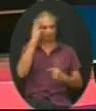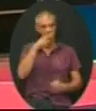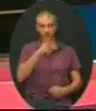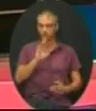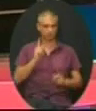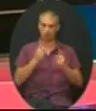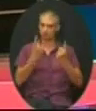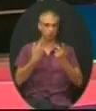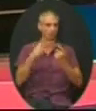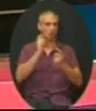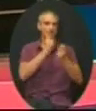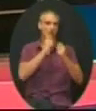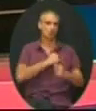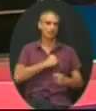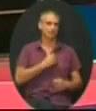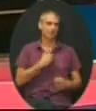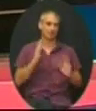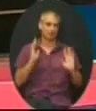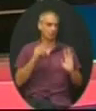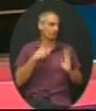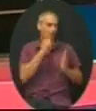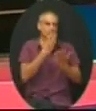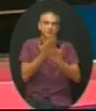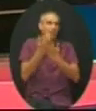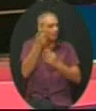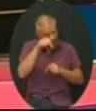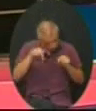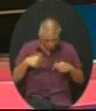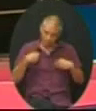זה לא מה שקורה ברוב הרעיונות. אתה יודע מה, אני לא רוצה להעיד על אחרים, פה